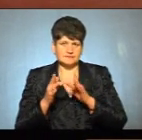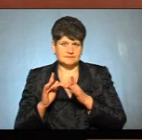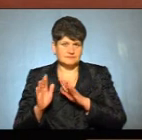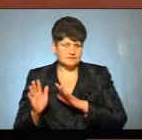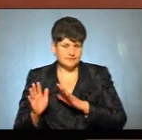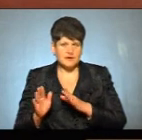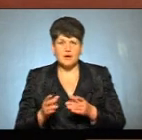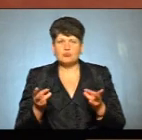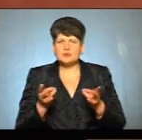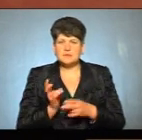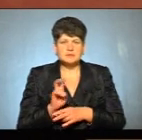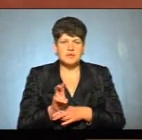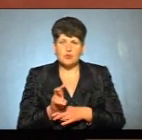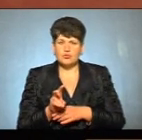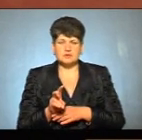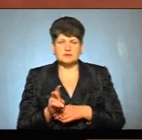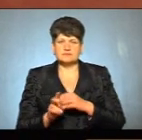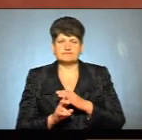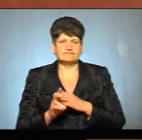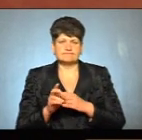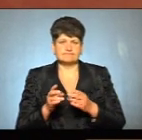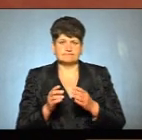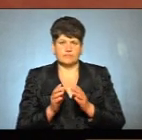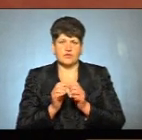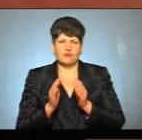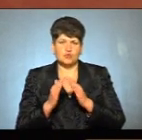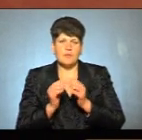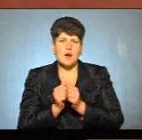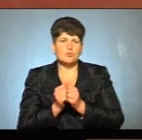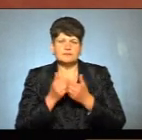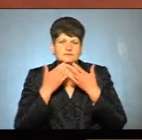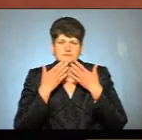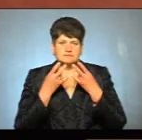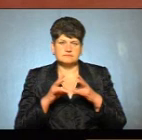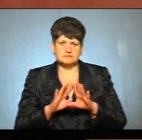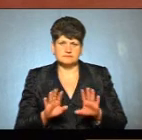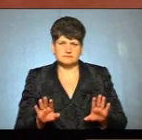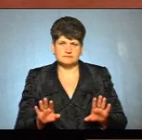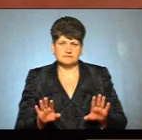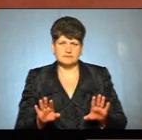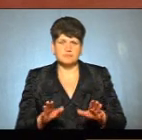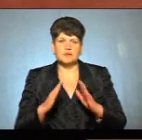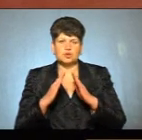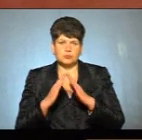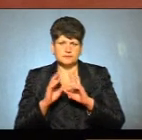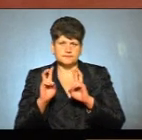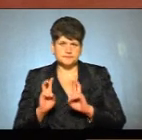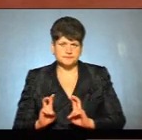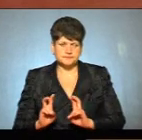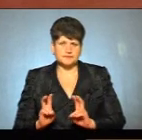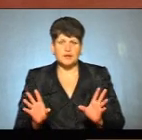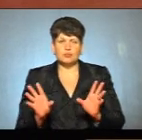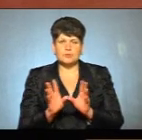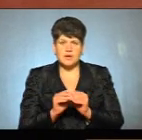до домів молитви, до церковних храмів немає. Ми будемо всі по домівках і будемо